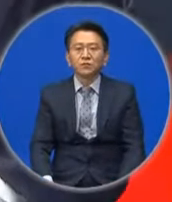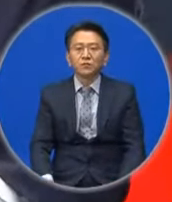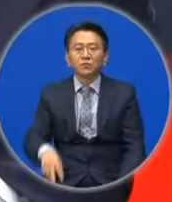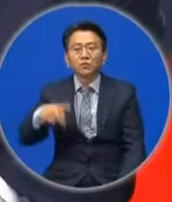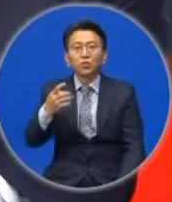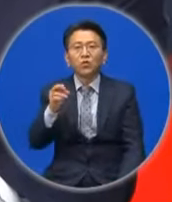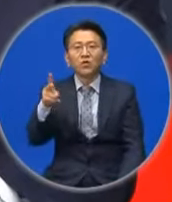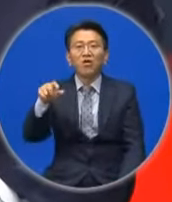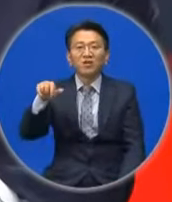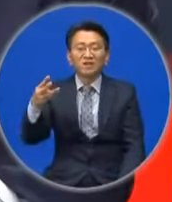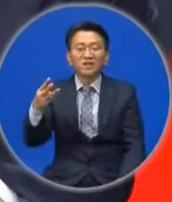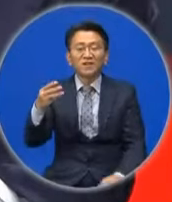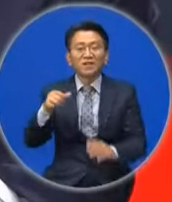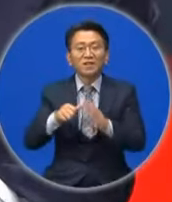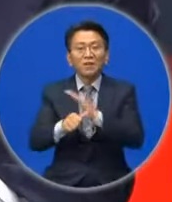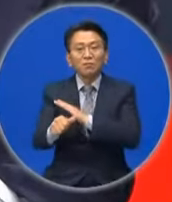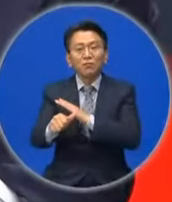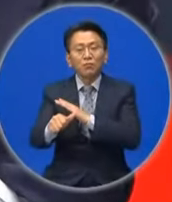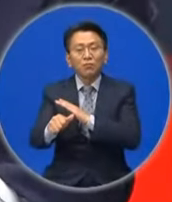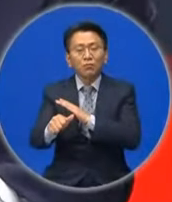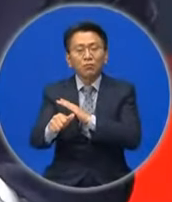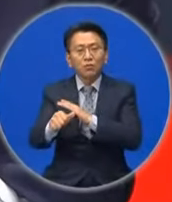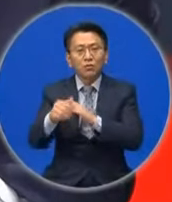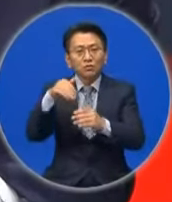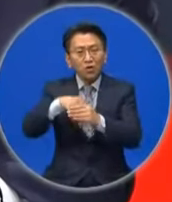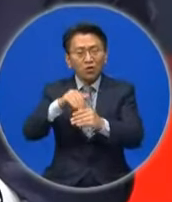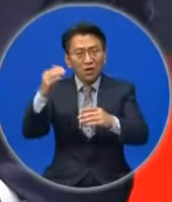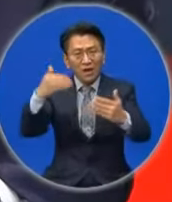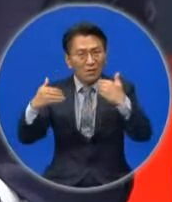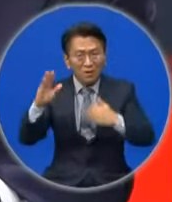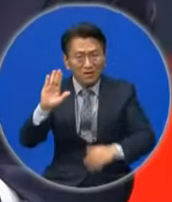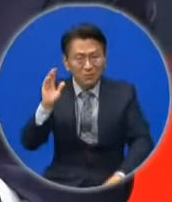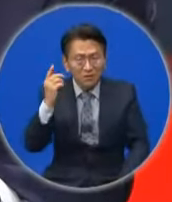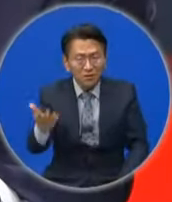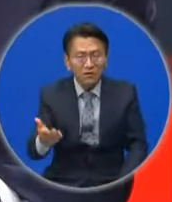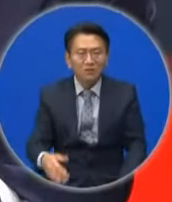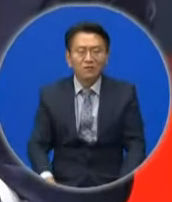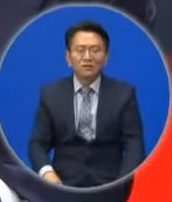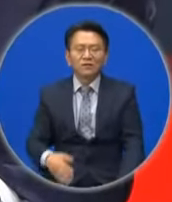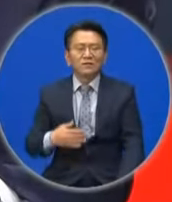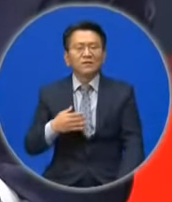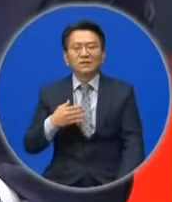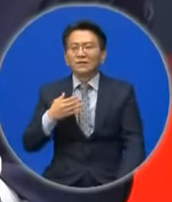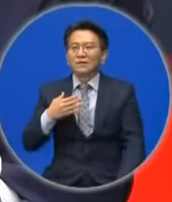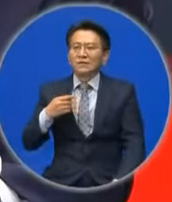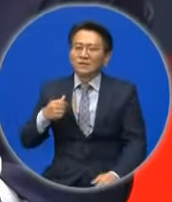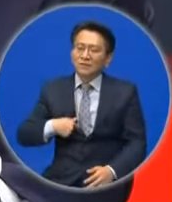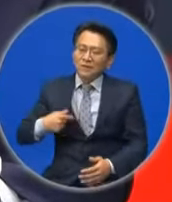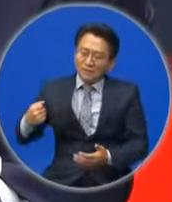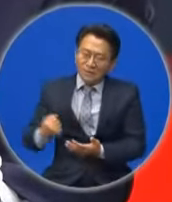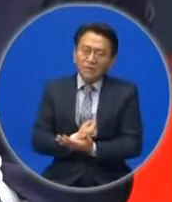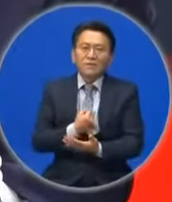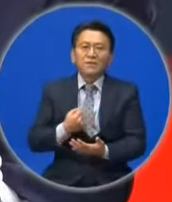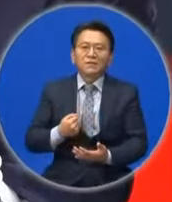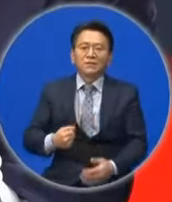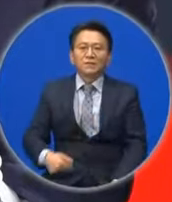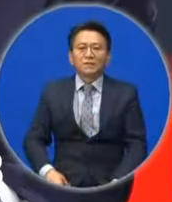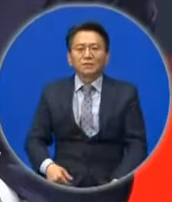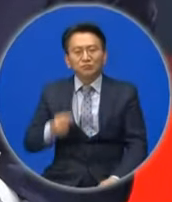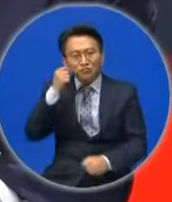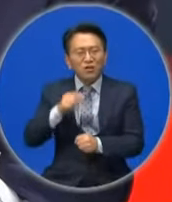태도에 대해서 선거 개입 아닙니까? 저는 참 딱하다고 생각이 되는 게